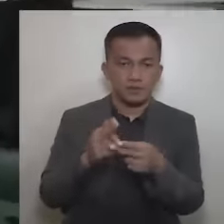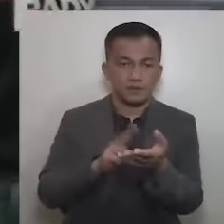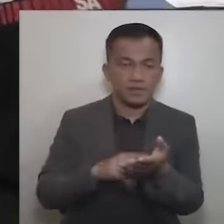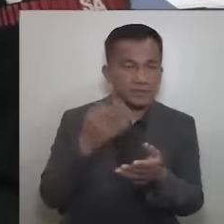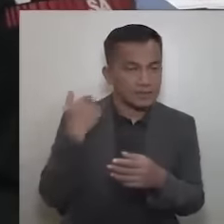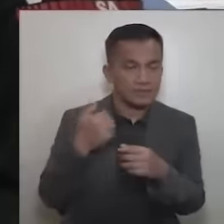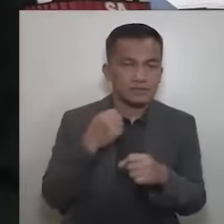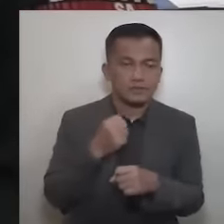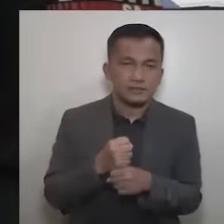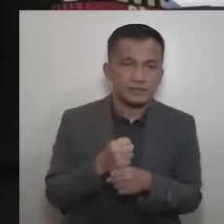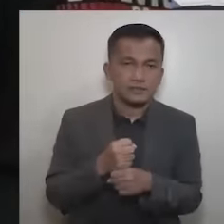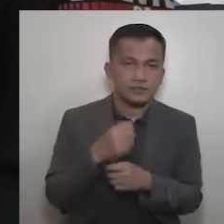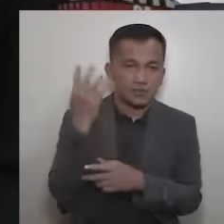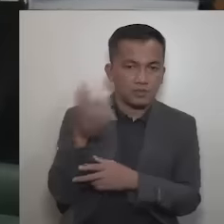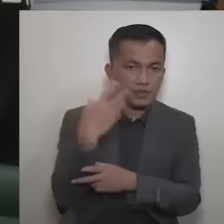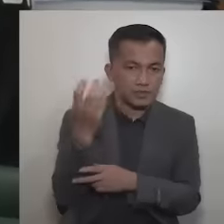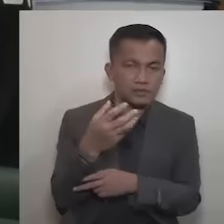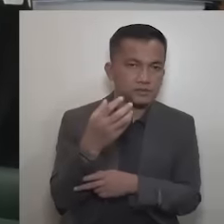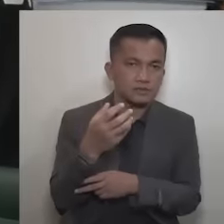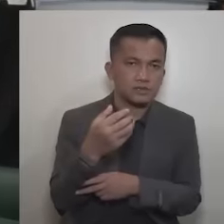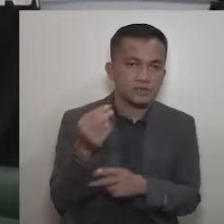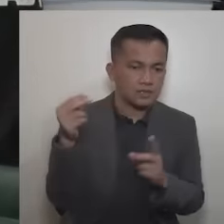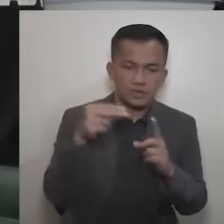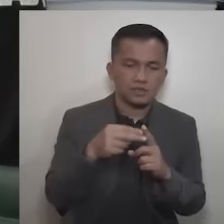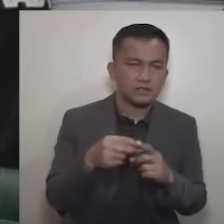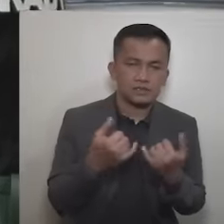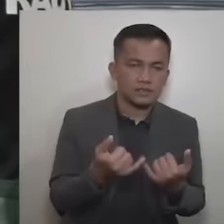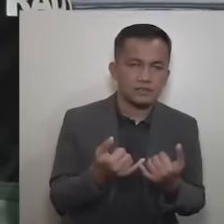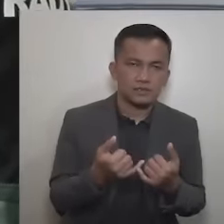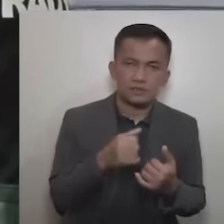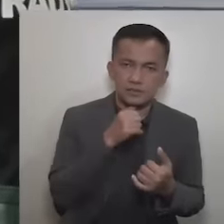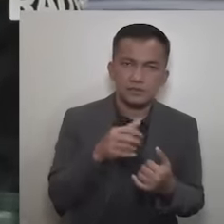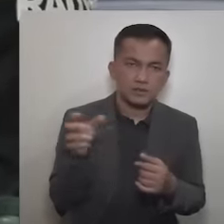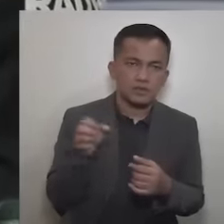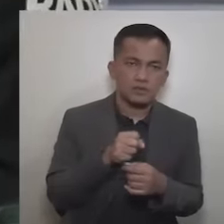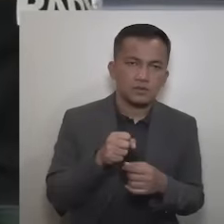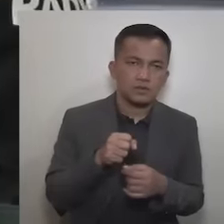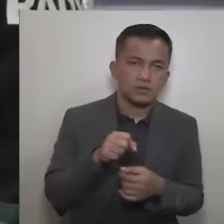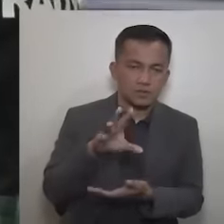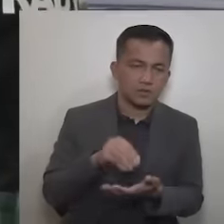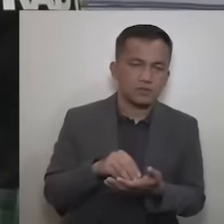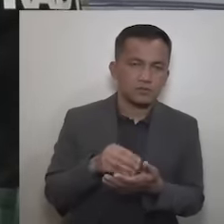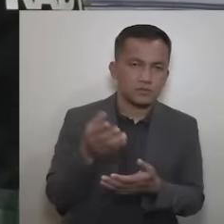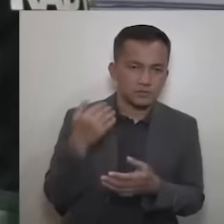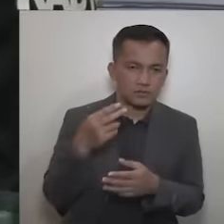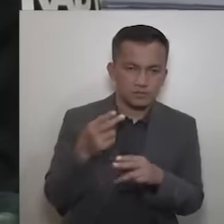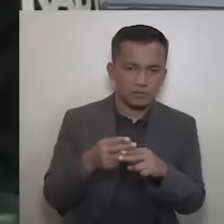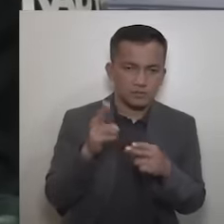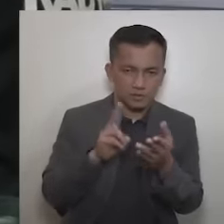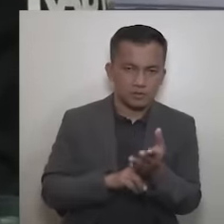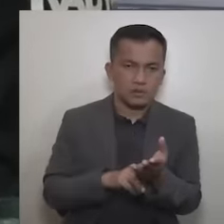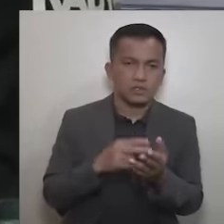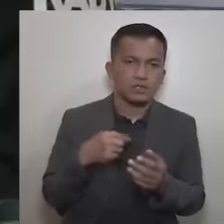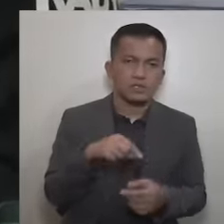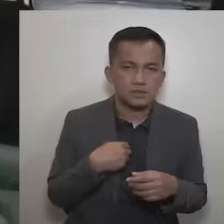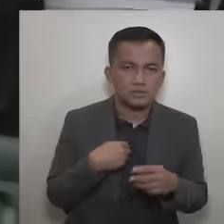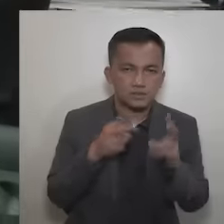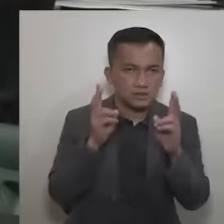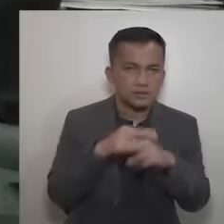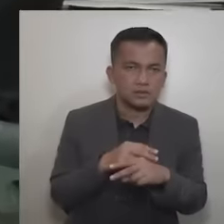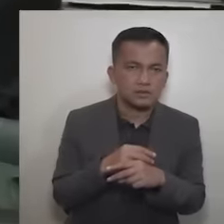last year. Change at saka yung ambulance. Until now, hindi ko pa po nakukuha yung kopya nito since nung napirmahan po